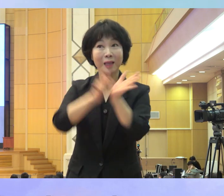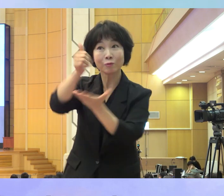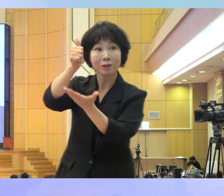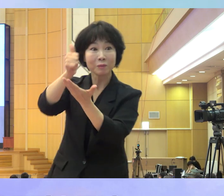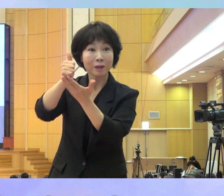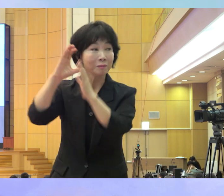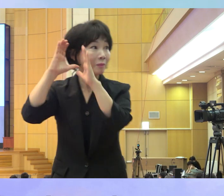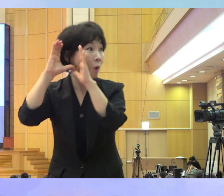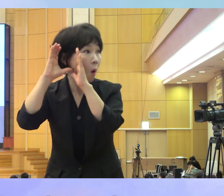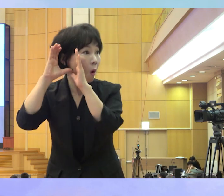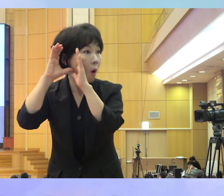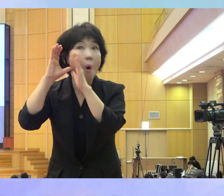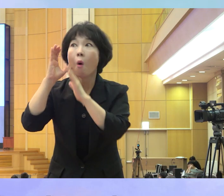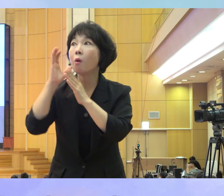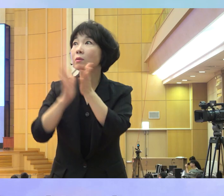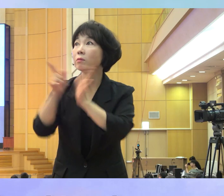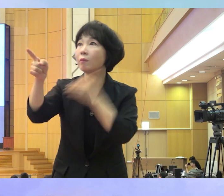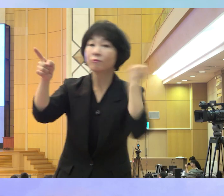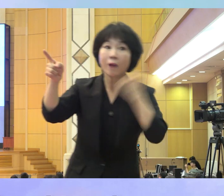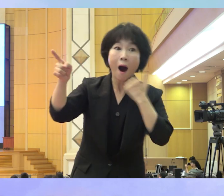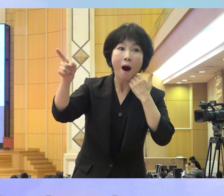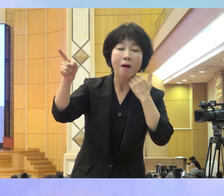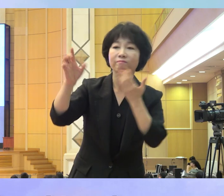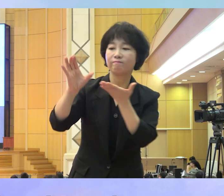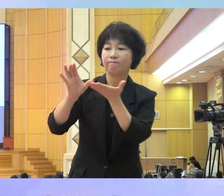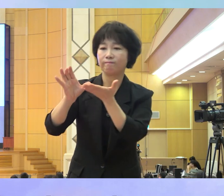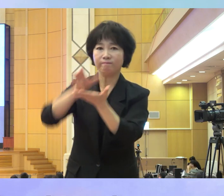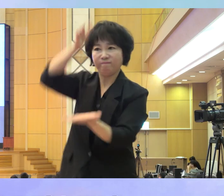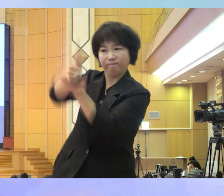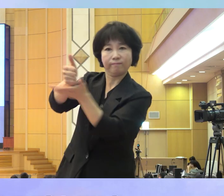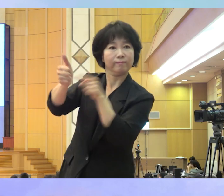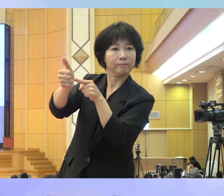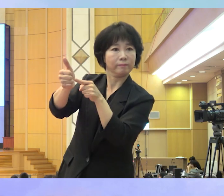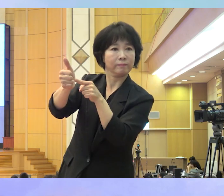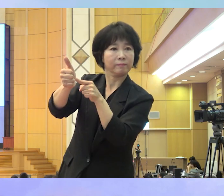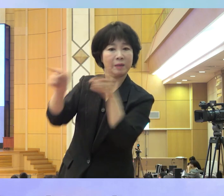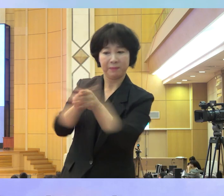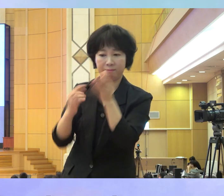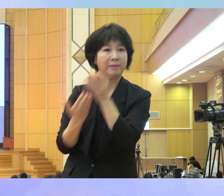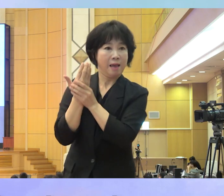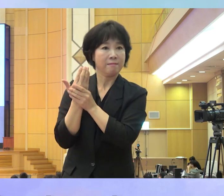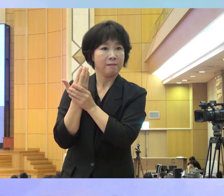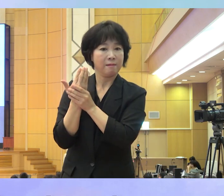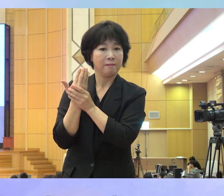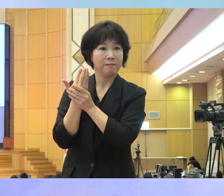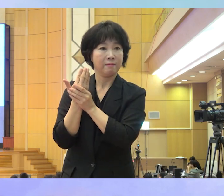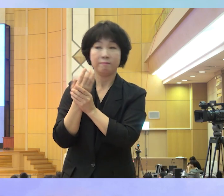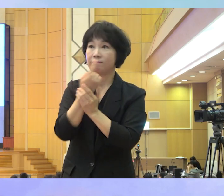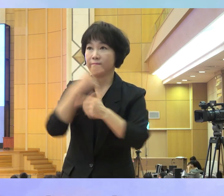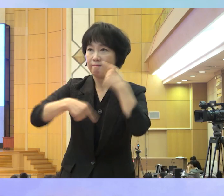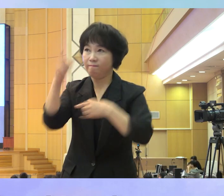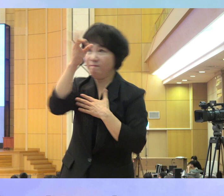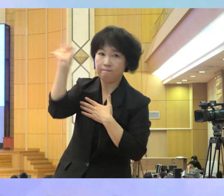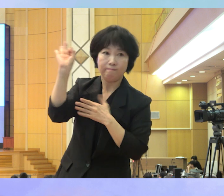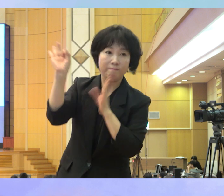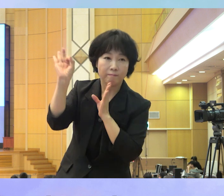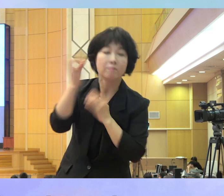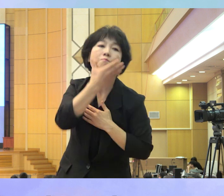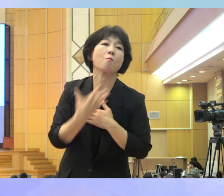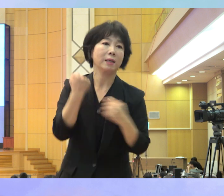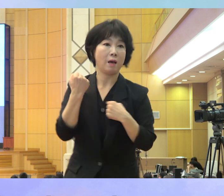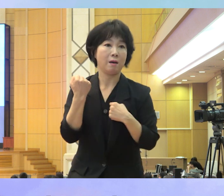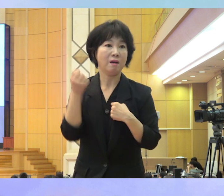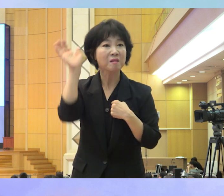것을 깨닫고 알 수 있는 믿음이 생긴 사람도 있고, 그렇게 시인하는 사람이 있는가 하면 어떤